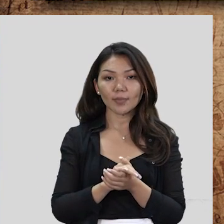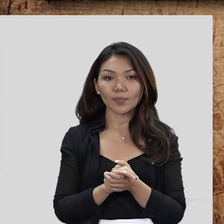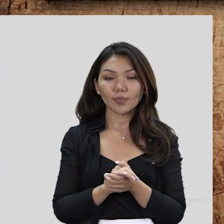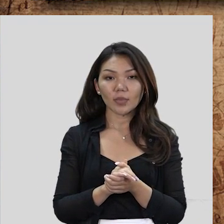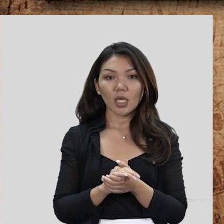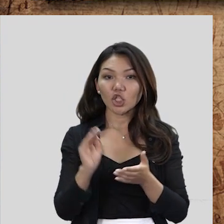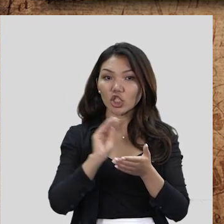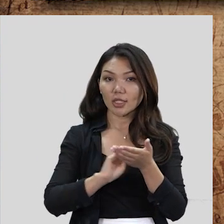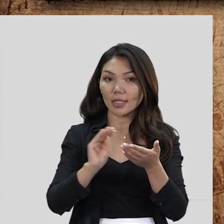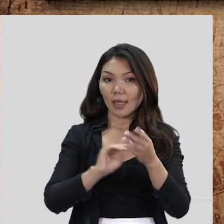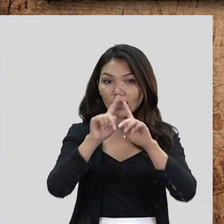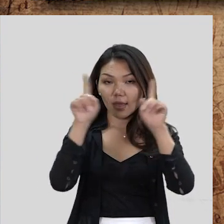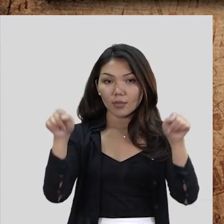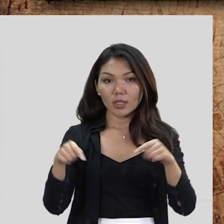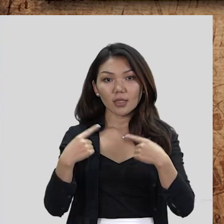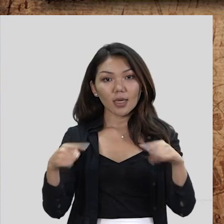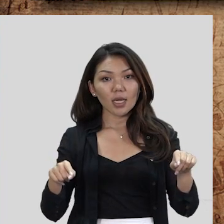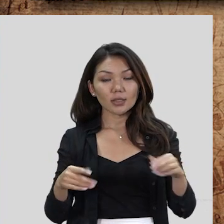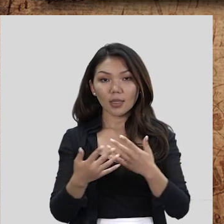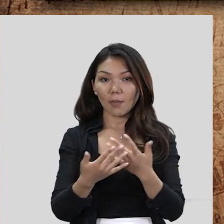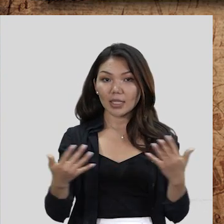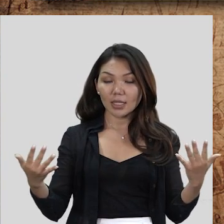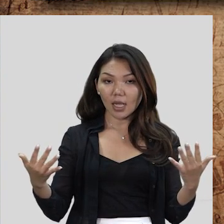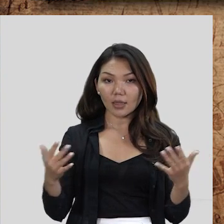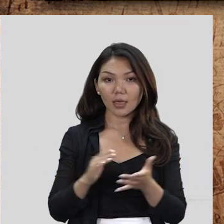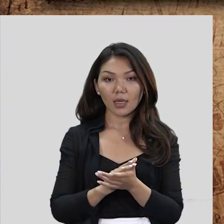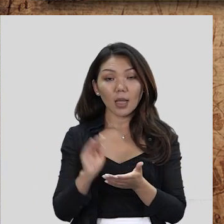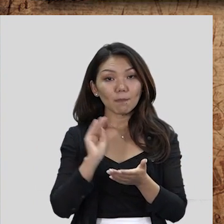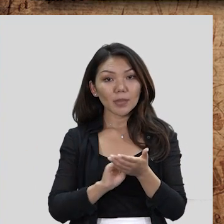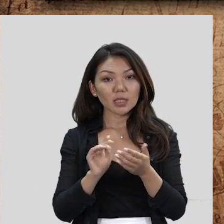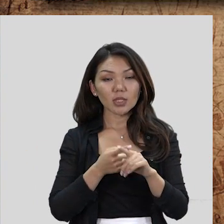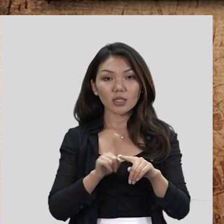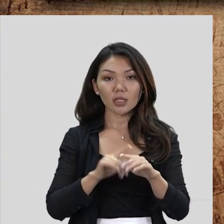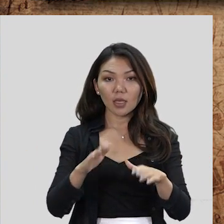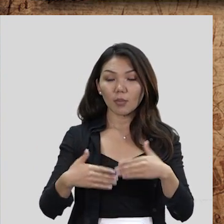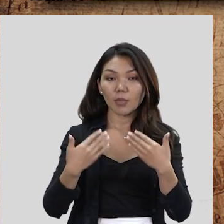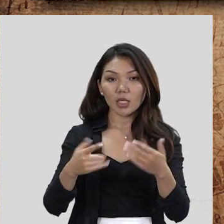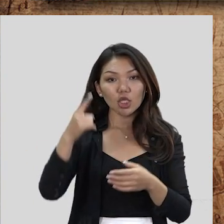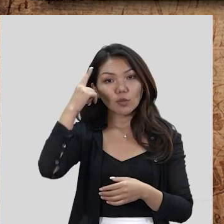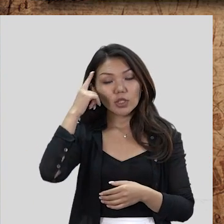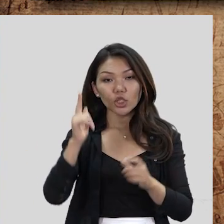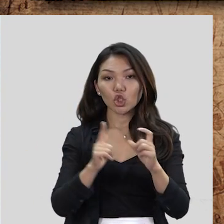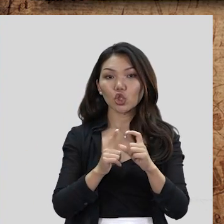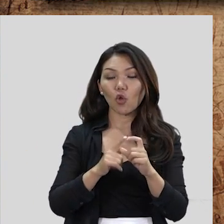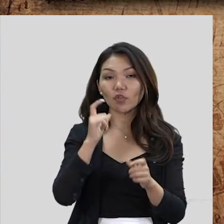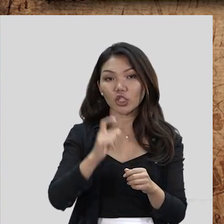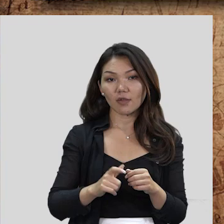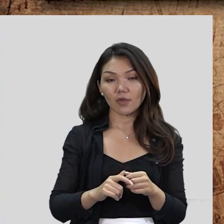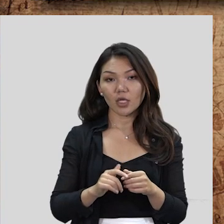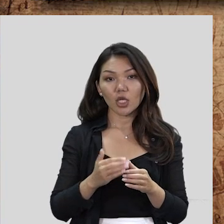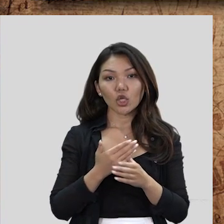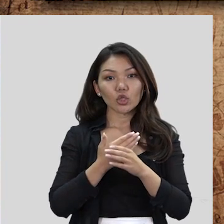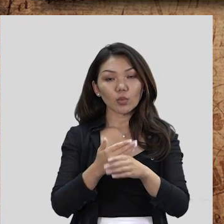надписи на различных материалах письменность эта передача мысли слов человека посредством специальных